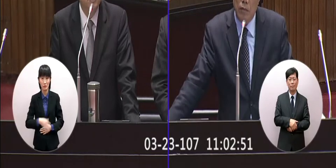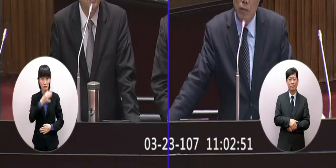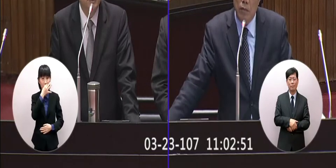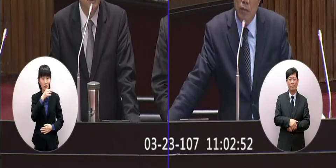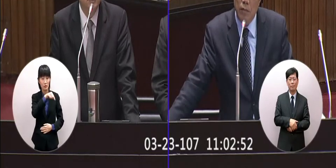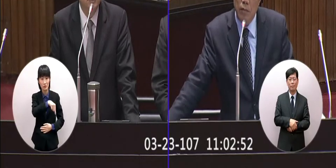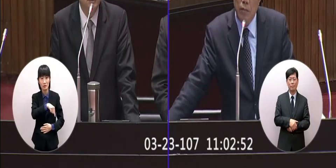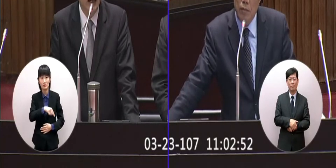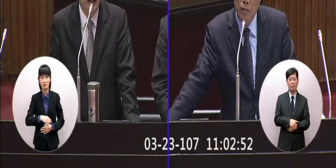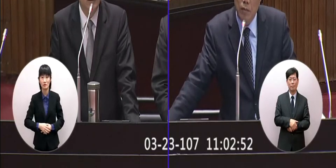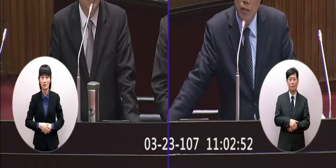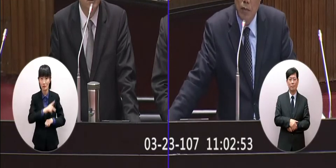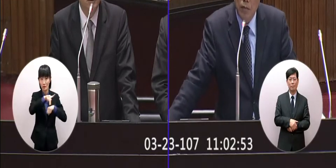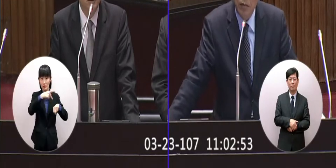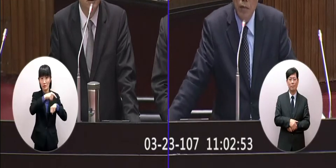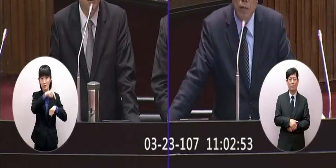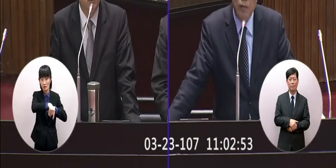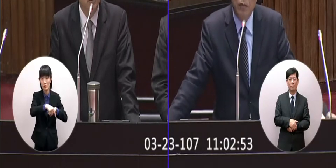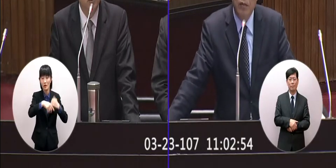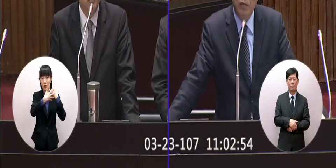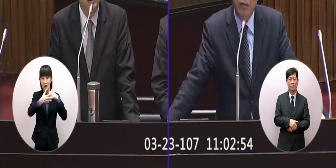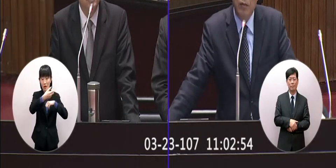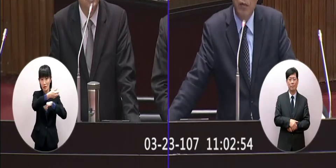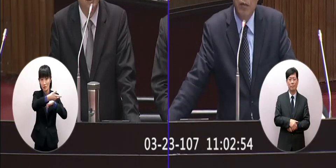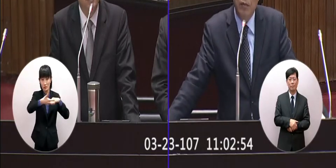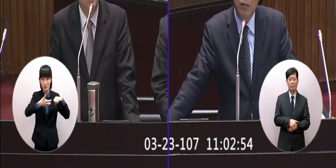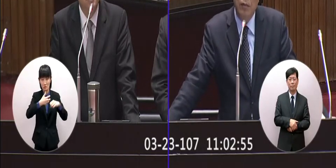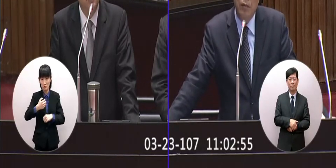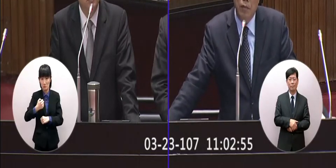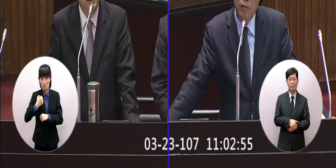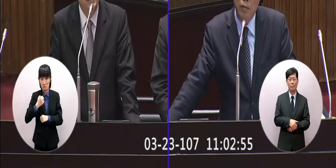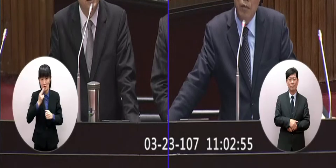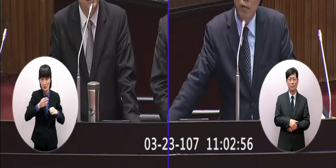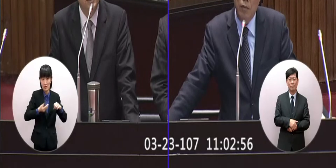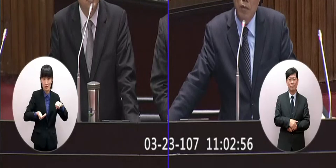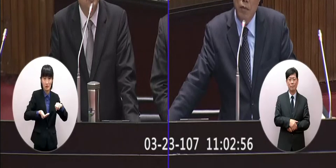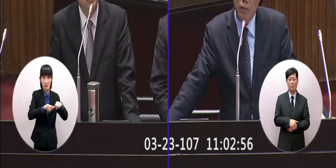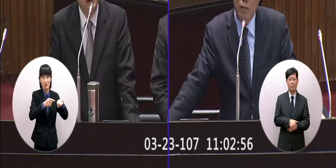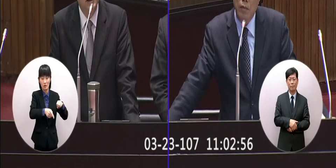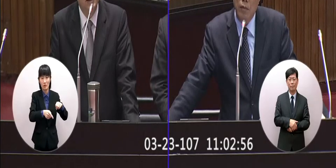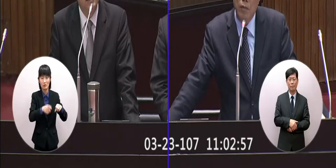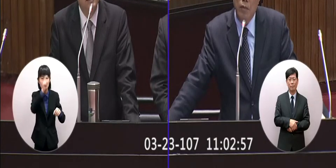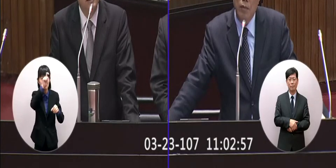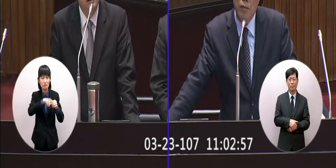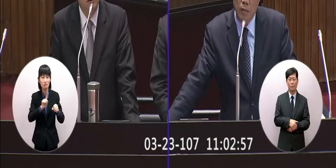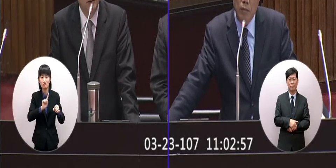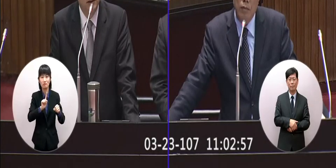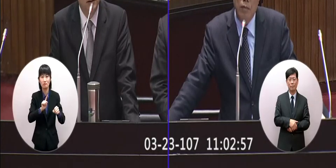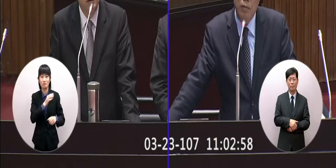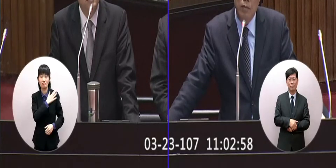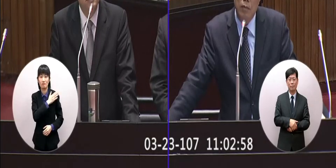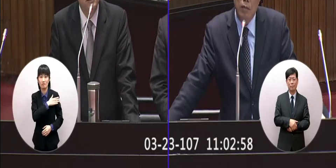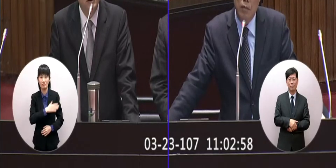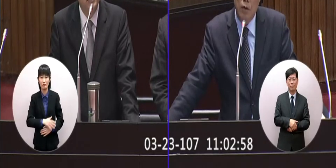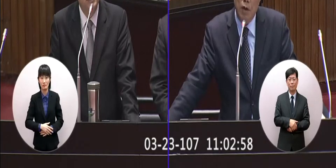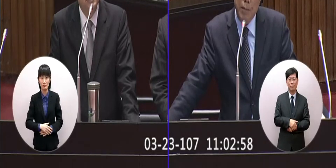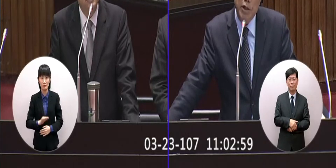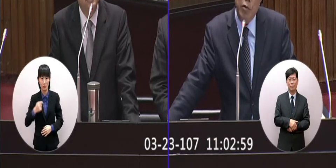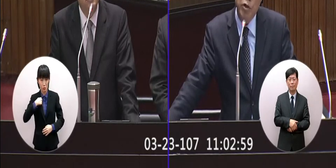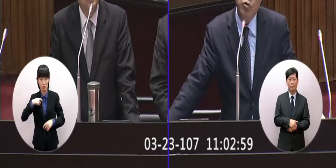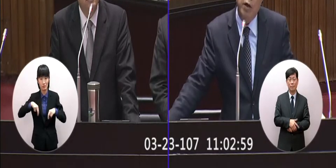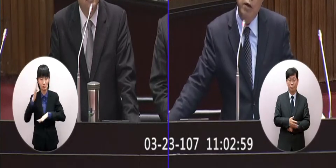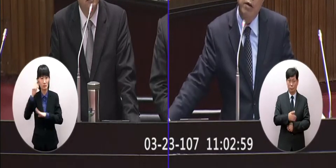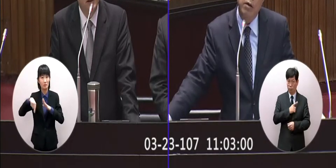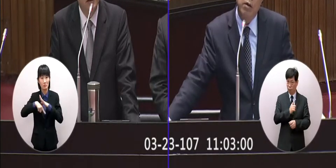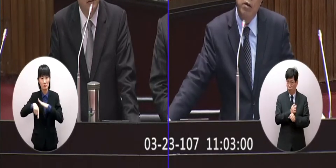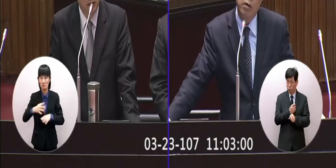宾的在它的海岛上面的构筑工事啊，不管是基于何种目的啦，那我们行政院 要密